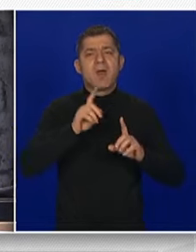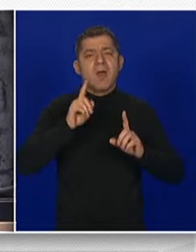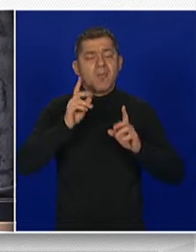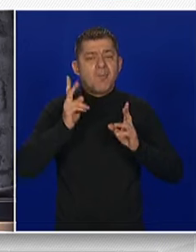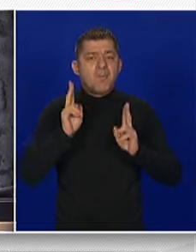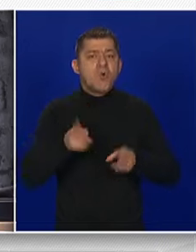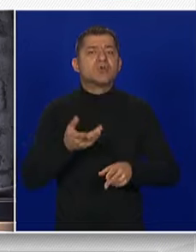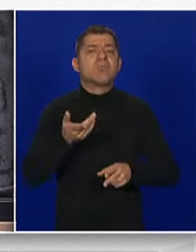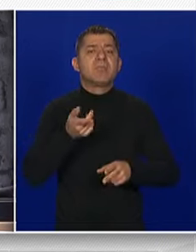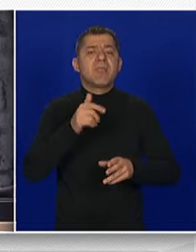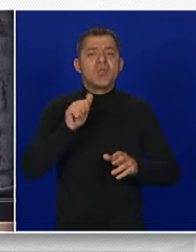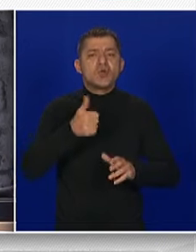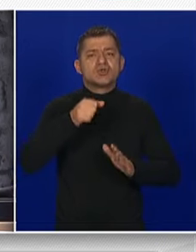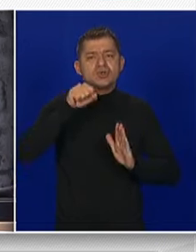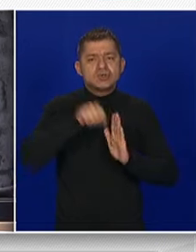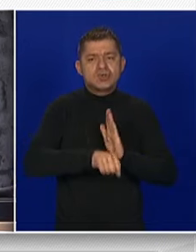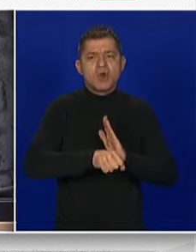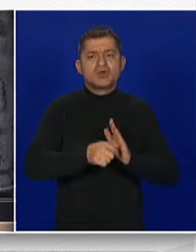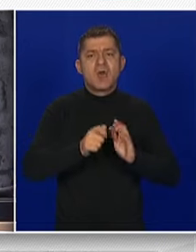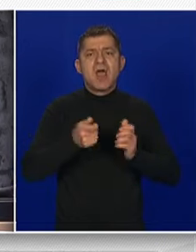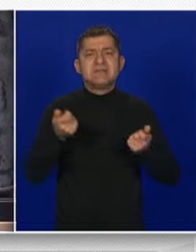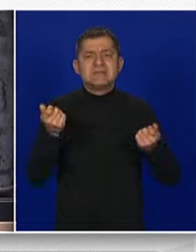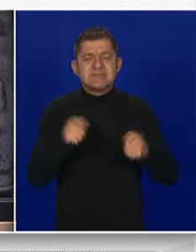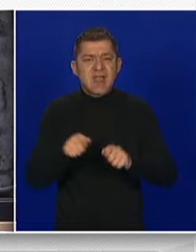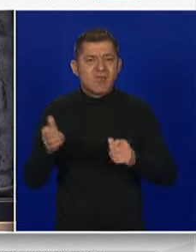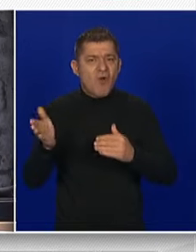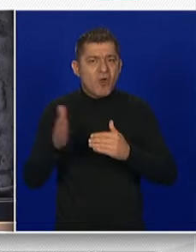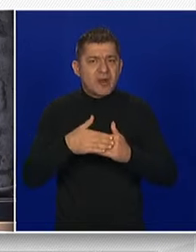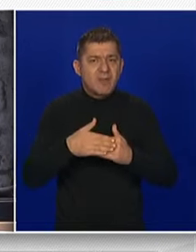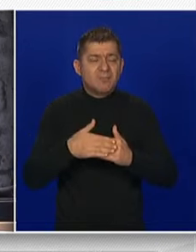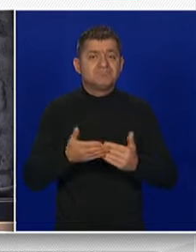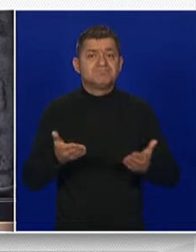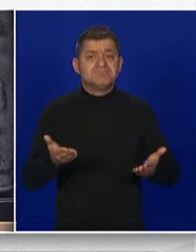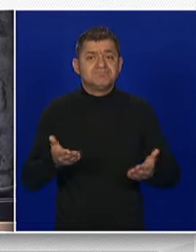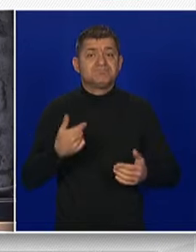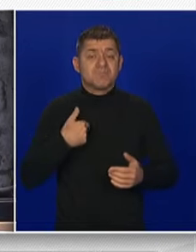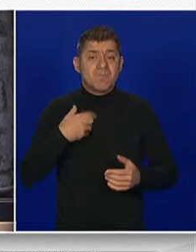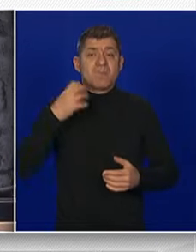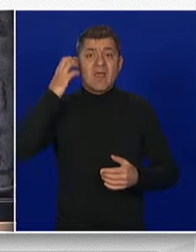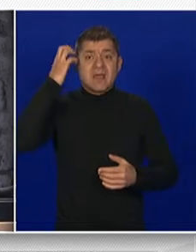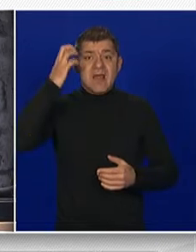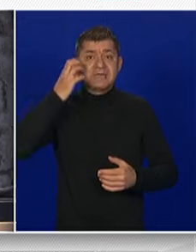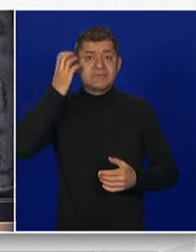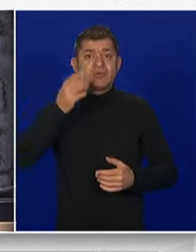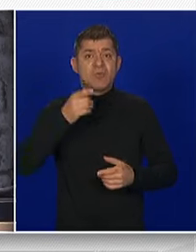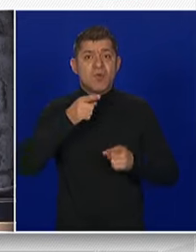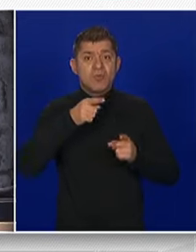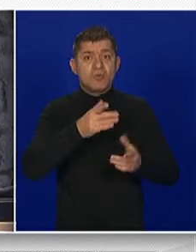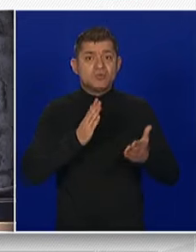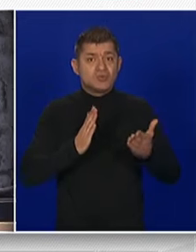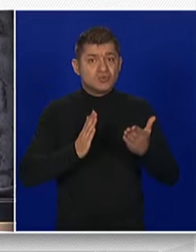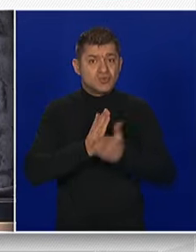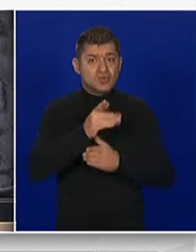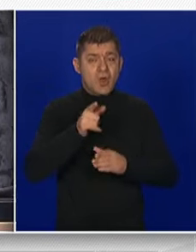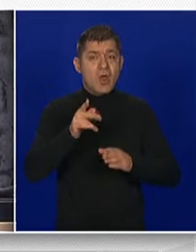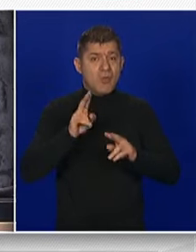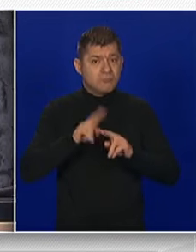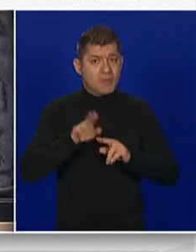dalje. Dakle, naravno da razmišljamo u tom smjeru da ukoliko će to biti